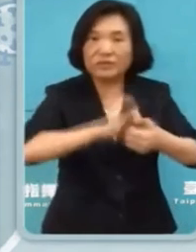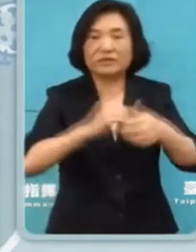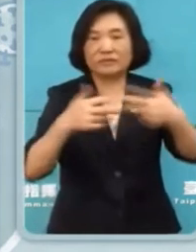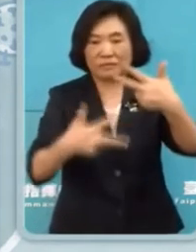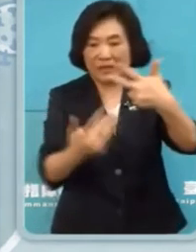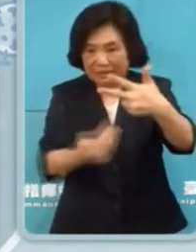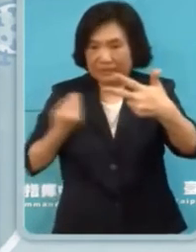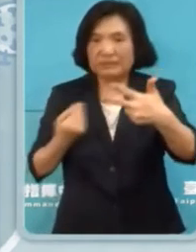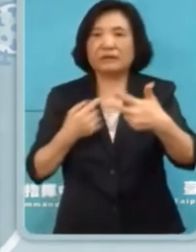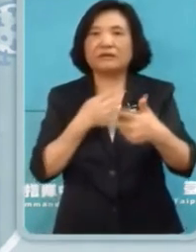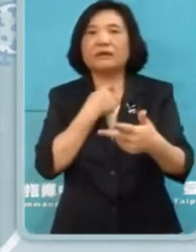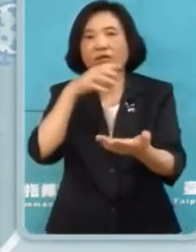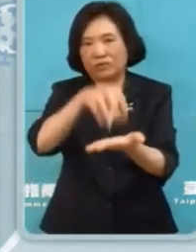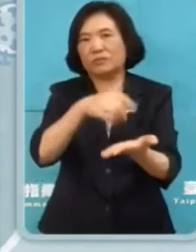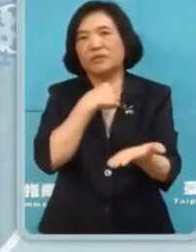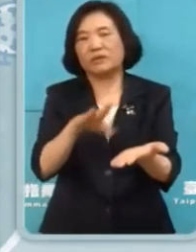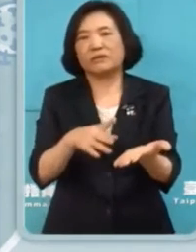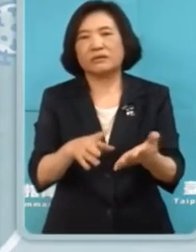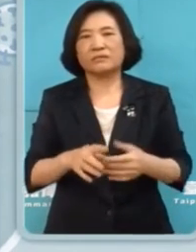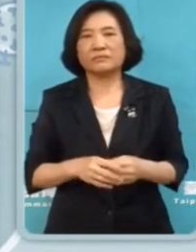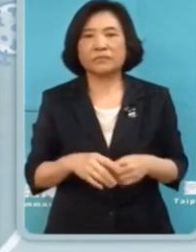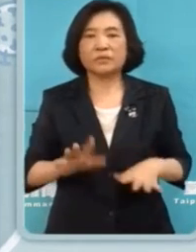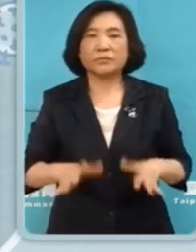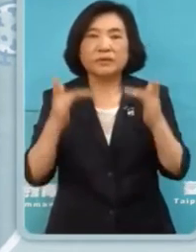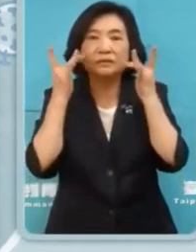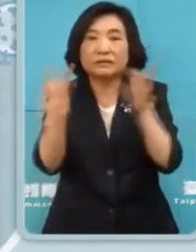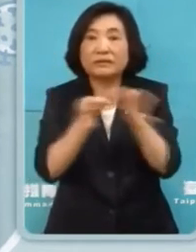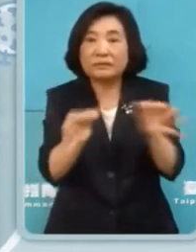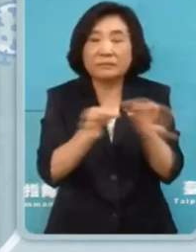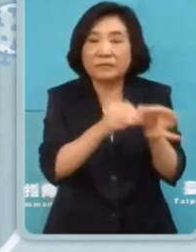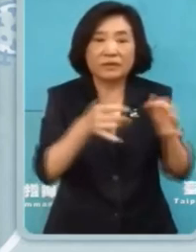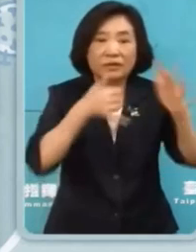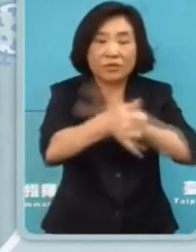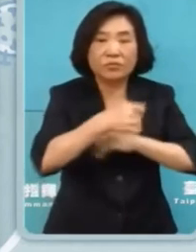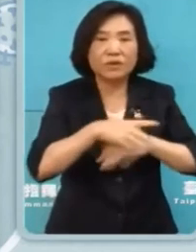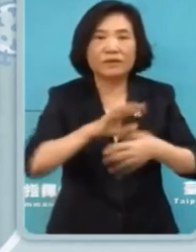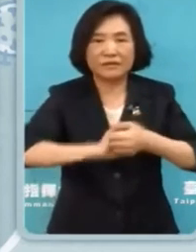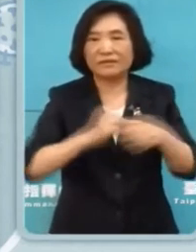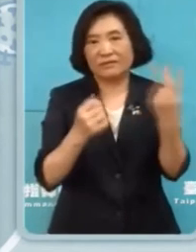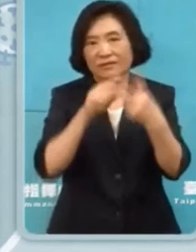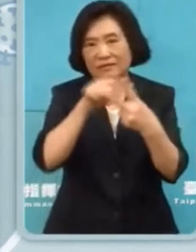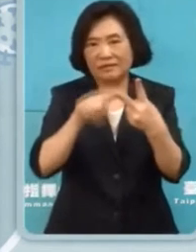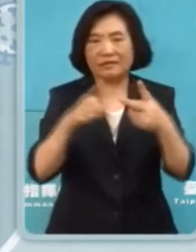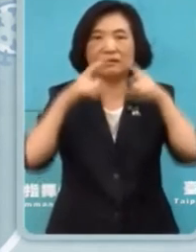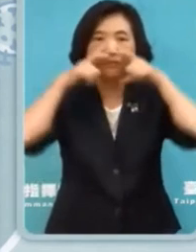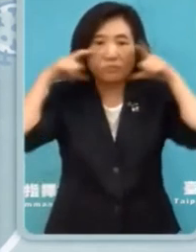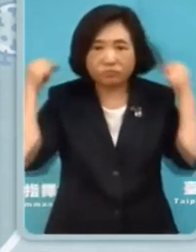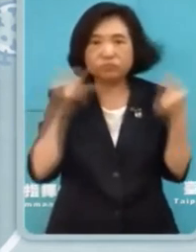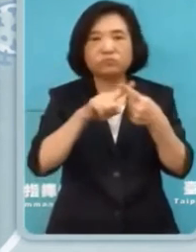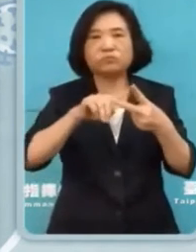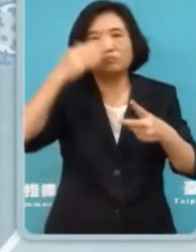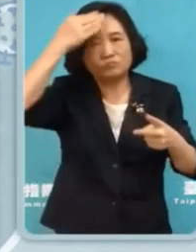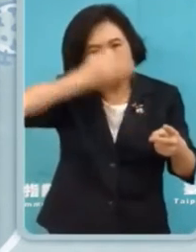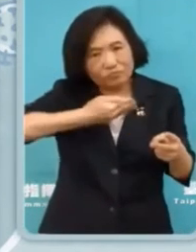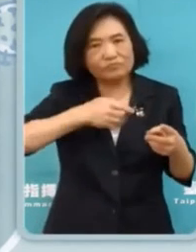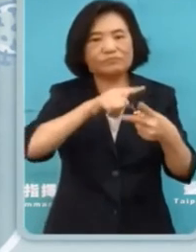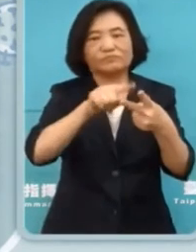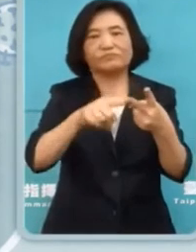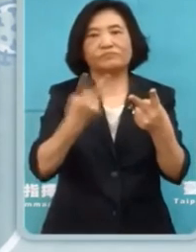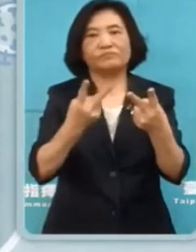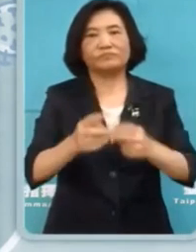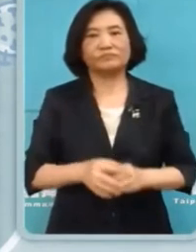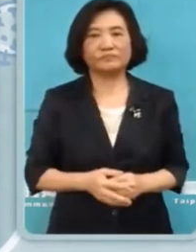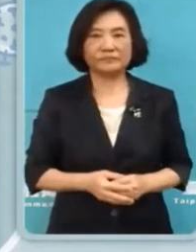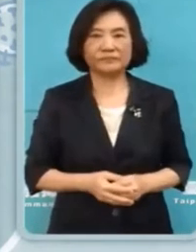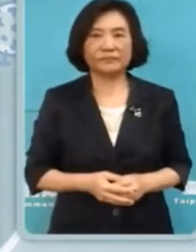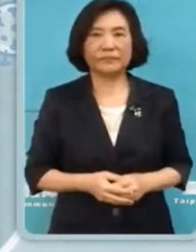在我们在市场工作人员都是要2罩的口罩跟面罩，你知道这也是在不过重点是